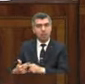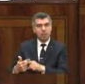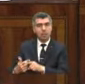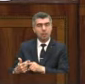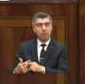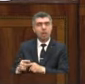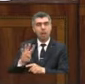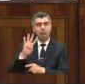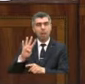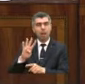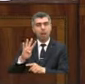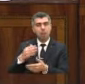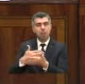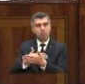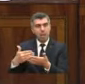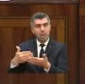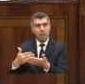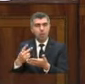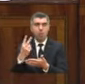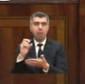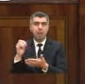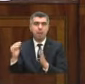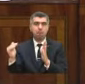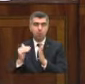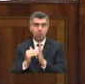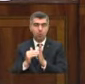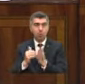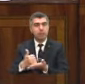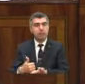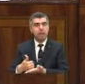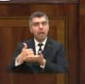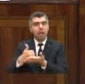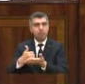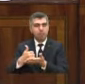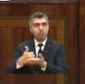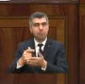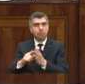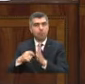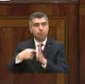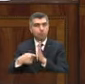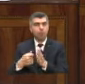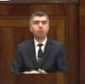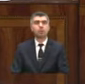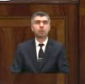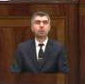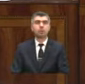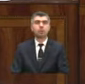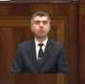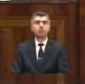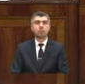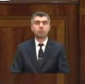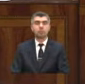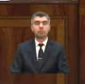4 مليار و200 لدعم هذا المشروع هذا مجهود مالي فوق اللي كاينه الجائحه باش الان